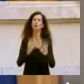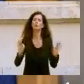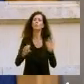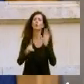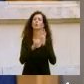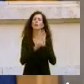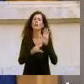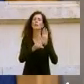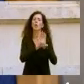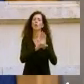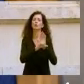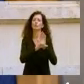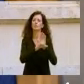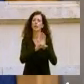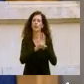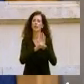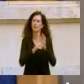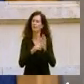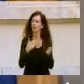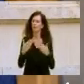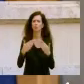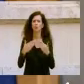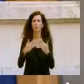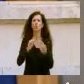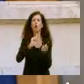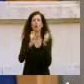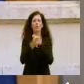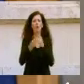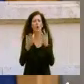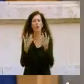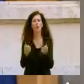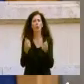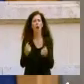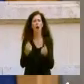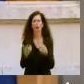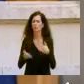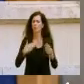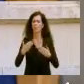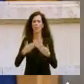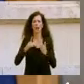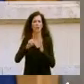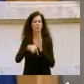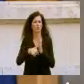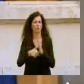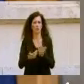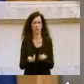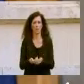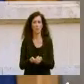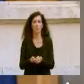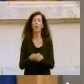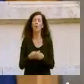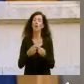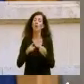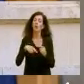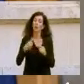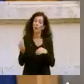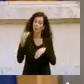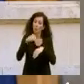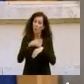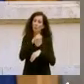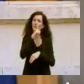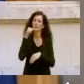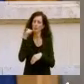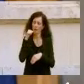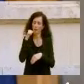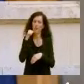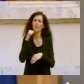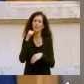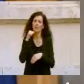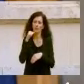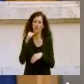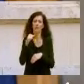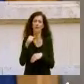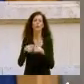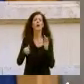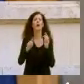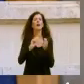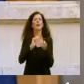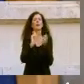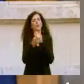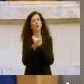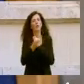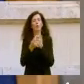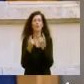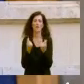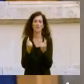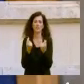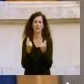e attuare queste riforme poi occorre una seria riforma fiscale il nostro fisco iniquo e